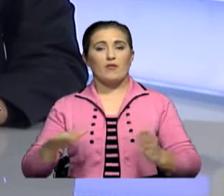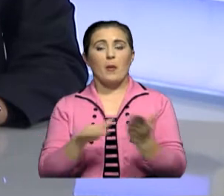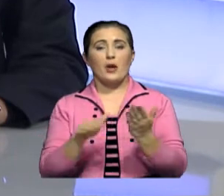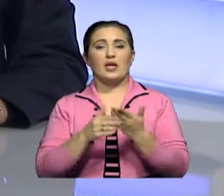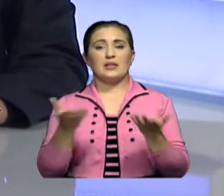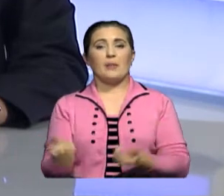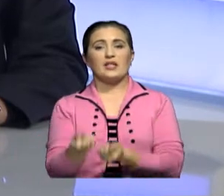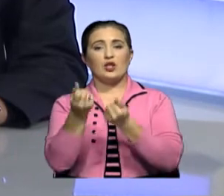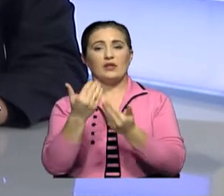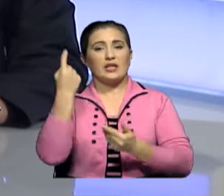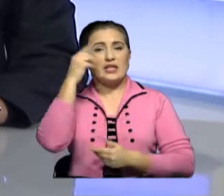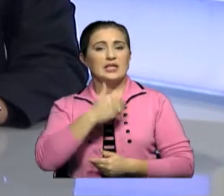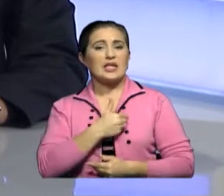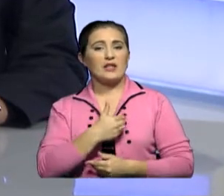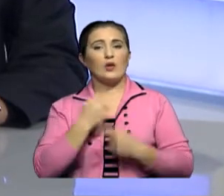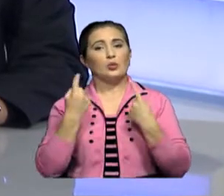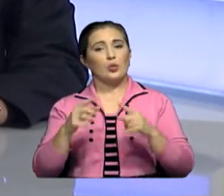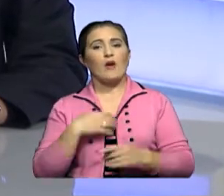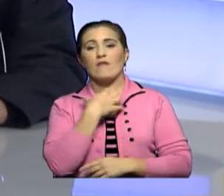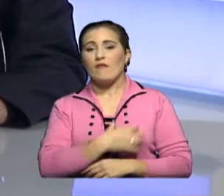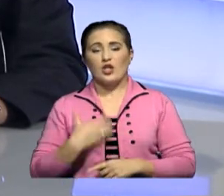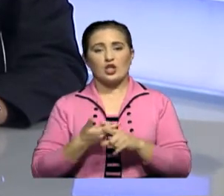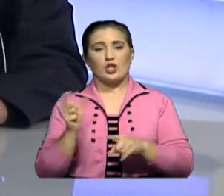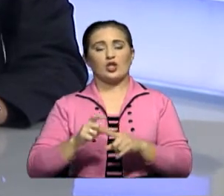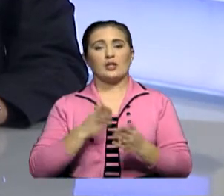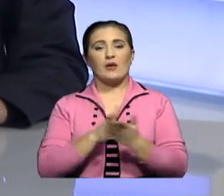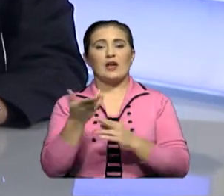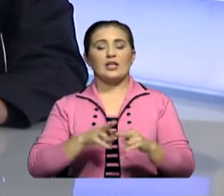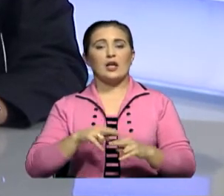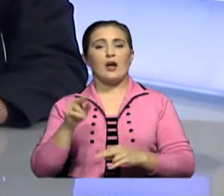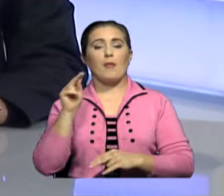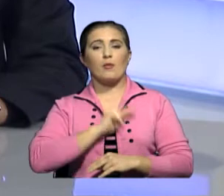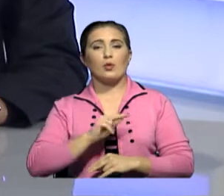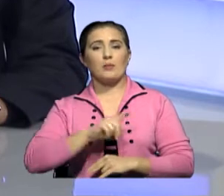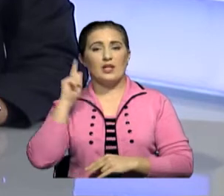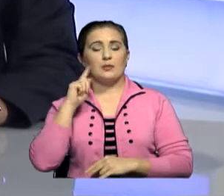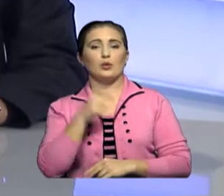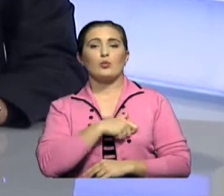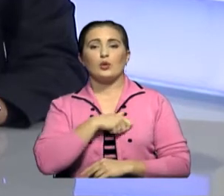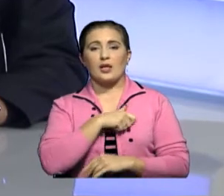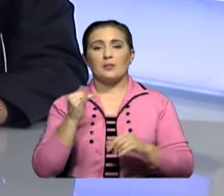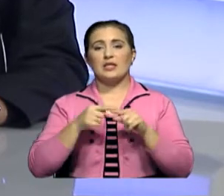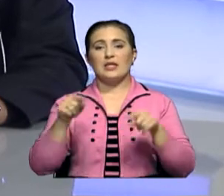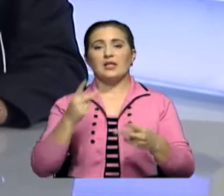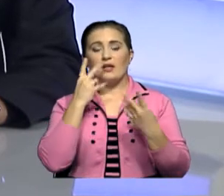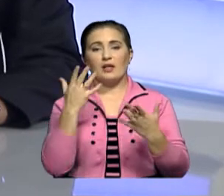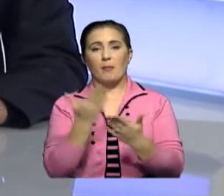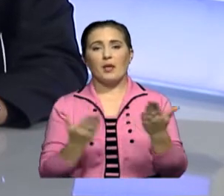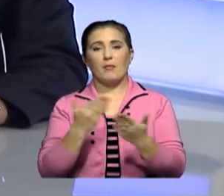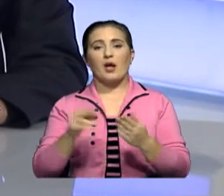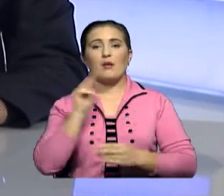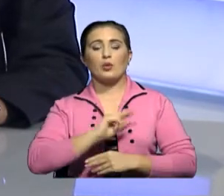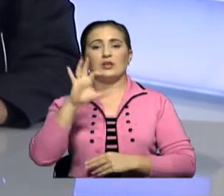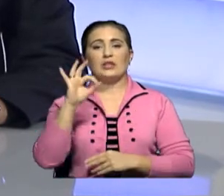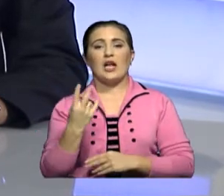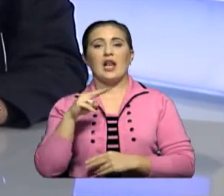поддерживать их инициативы другое важнейшее направление это работа с молодыми депутатами и здесь яркий пример работы социального